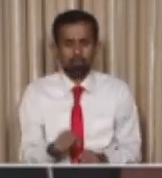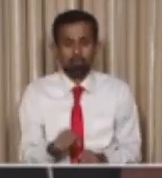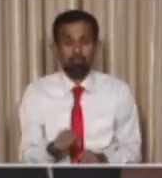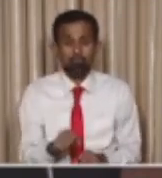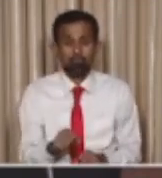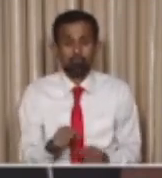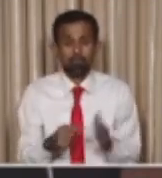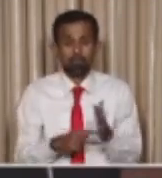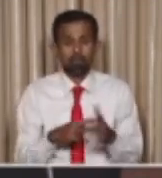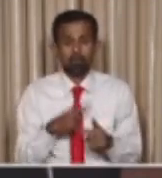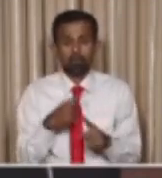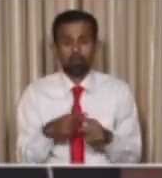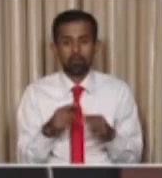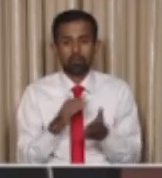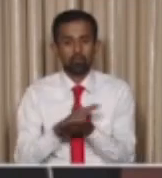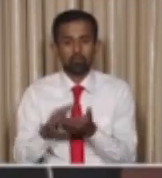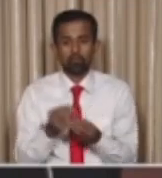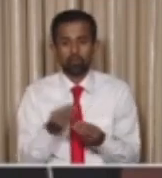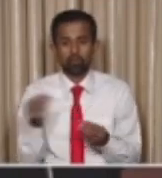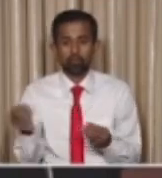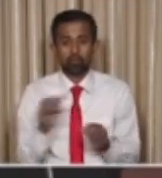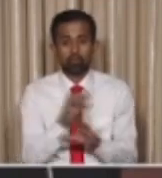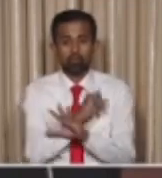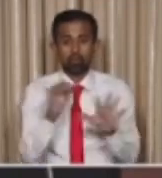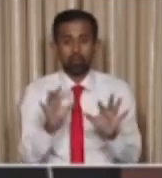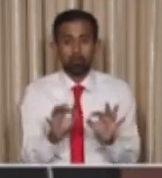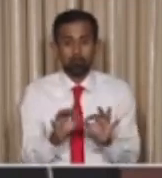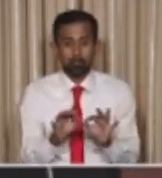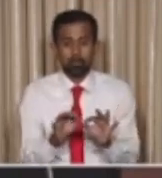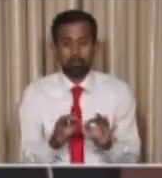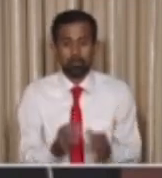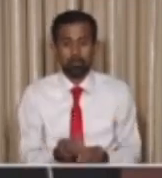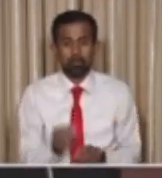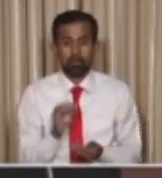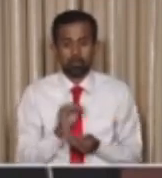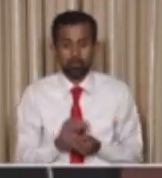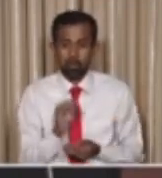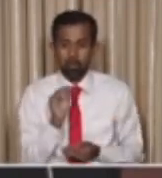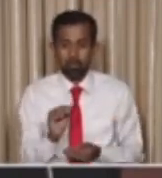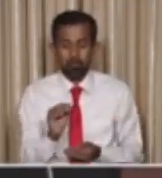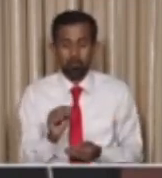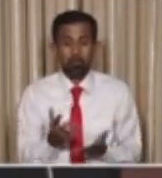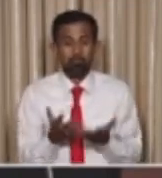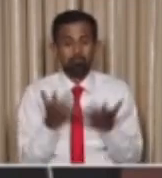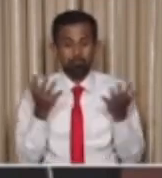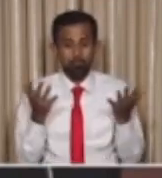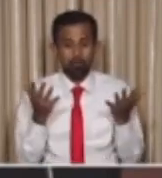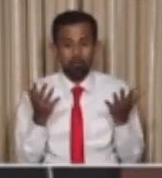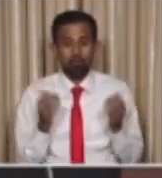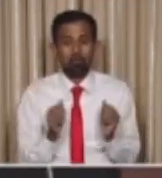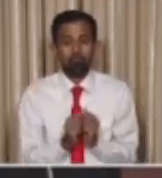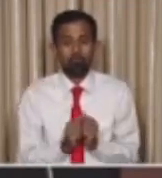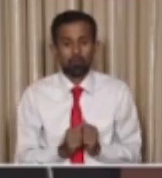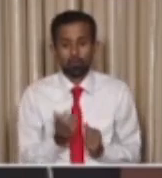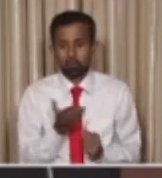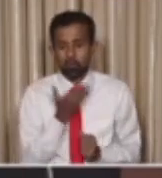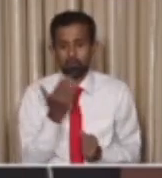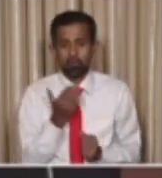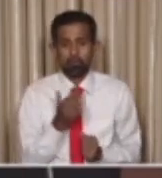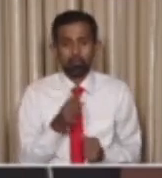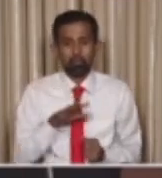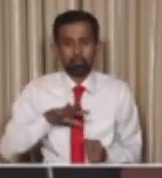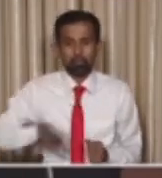16000ක බදු සහනයක් දුන්නා. 16 මිලියන්. ඒක තිබ්බනම් අද විශාල වැඩ කොටසක් කරන්න තිබ්බා. අසූචි